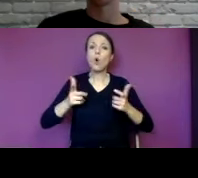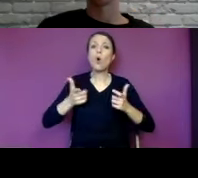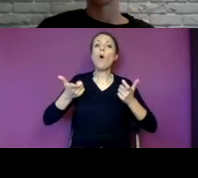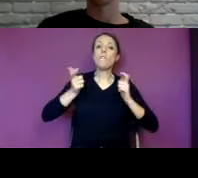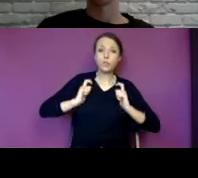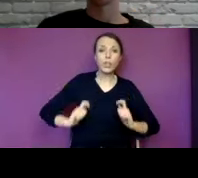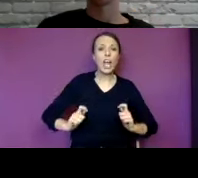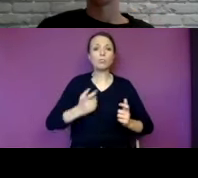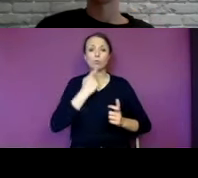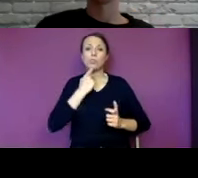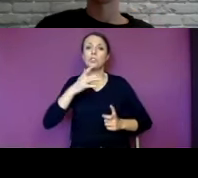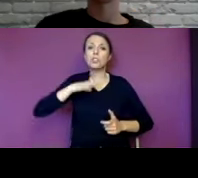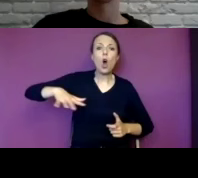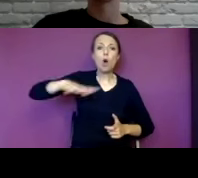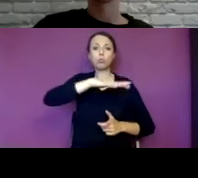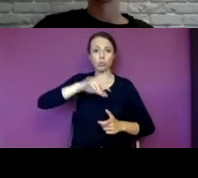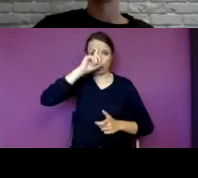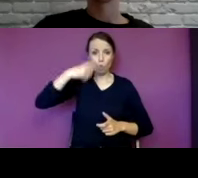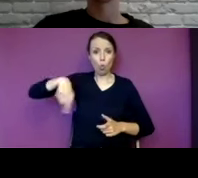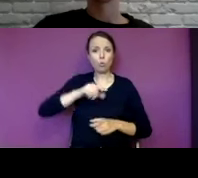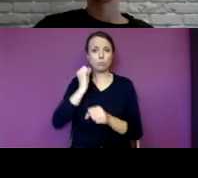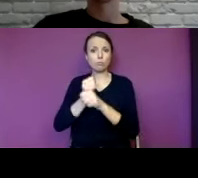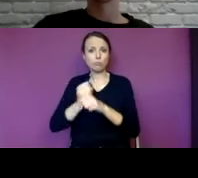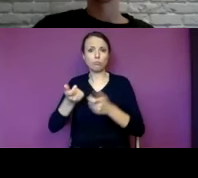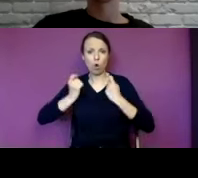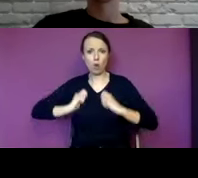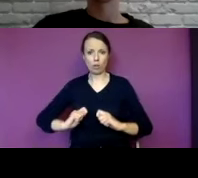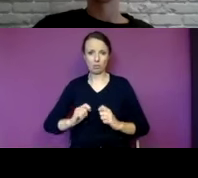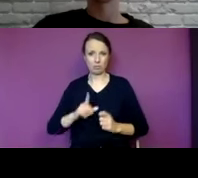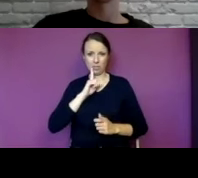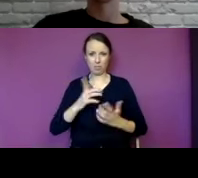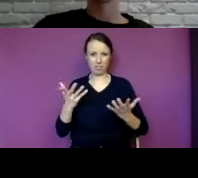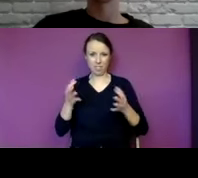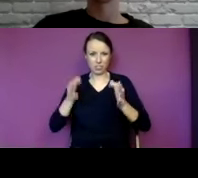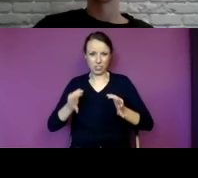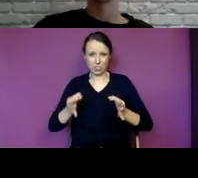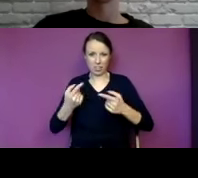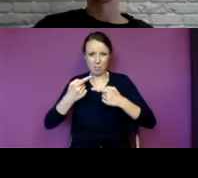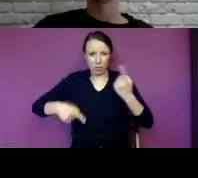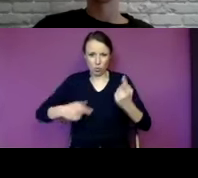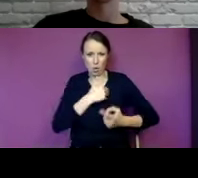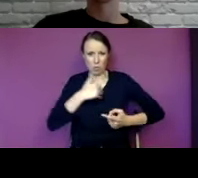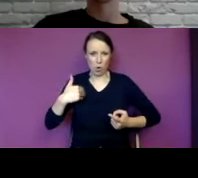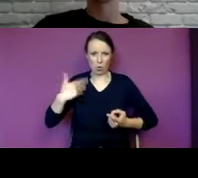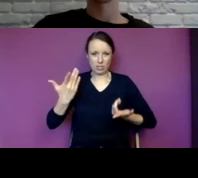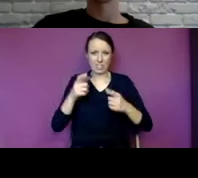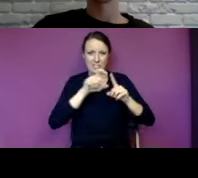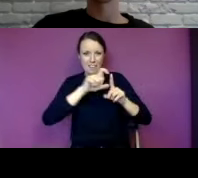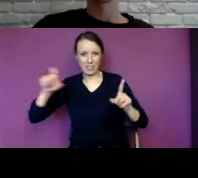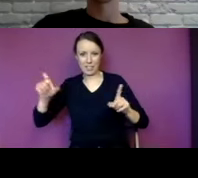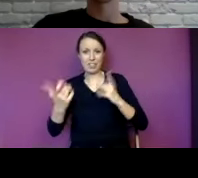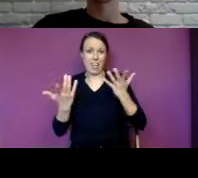większości zajmują się rolnictwem. No to właściwie dzisiaj większość wsi w Polsce nie kwalifikuje się w ogóle do zdefiniowania tych miejscowości jako